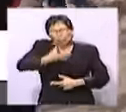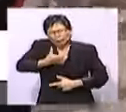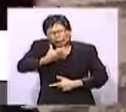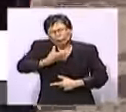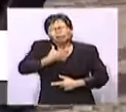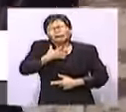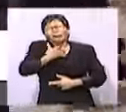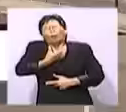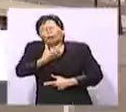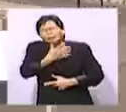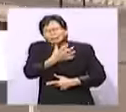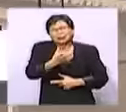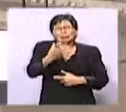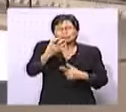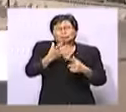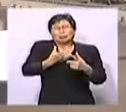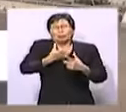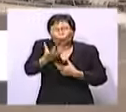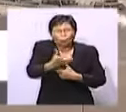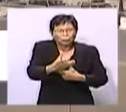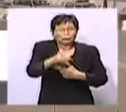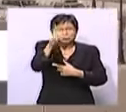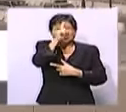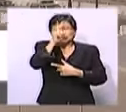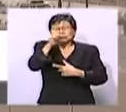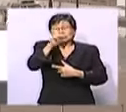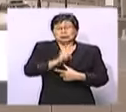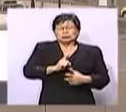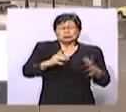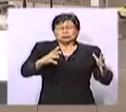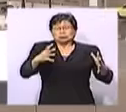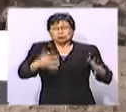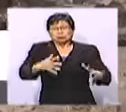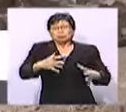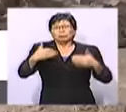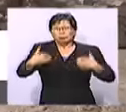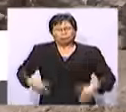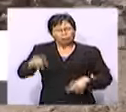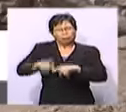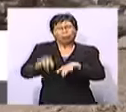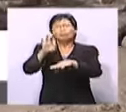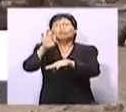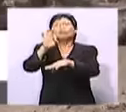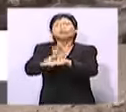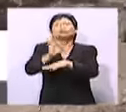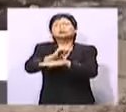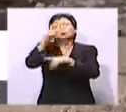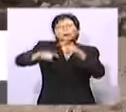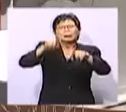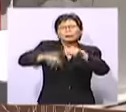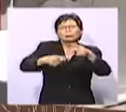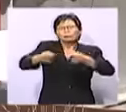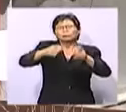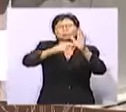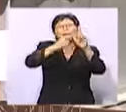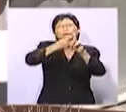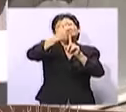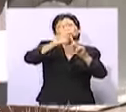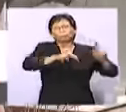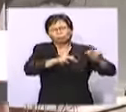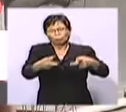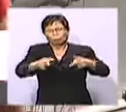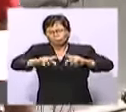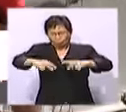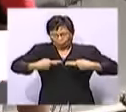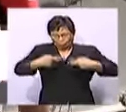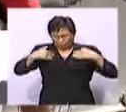muntah, serta strok haba setelah tubuh gagal berfungsi akibat tidak boleh mengawal suhu. Keadaan tersebut juga boleh